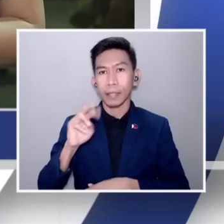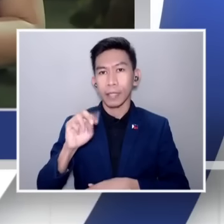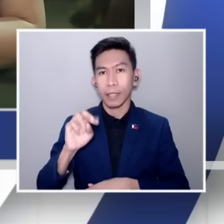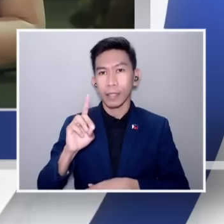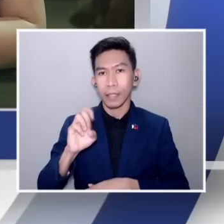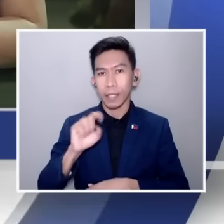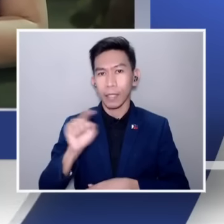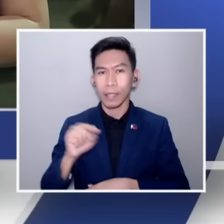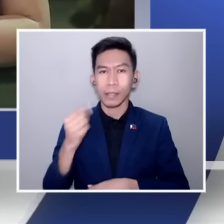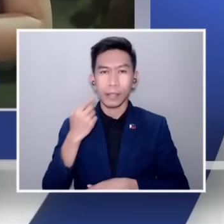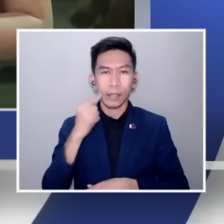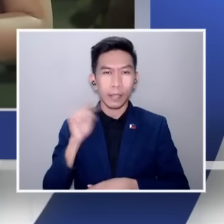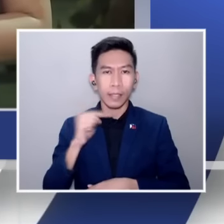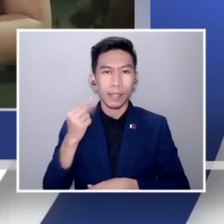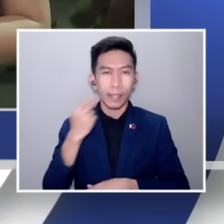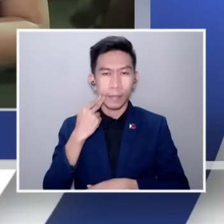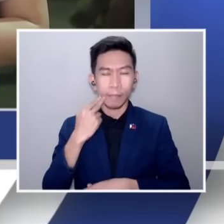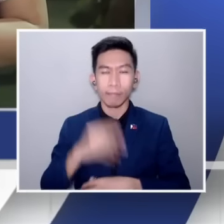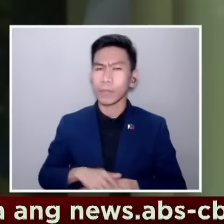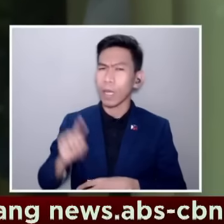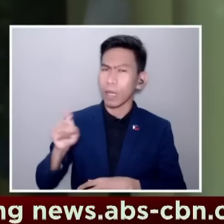na ba?